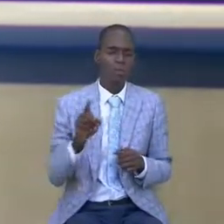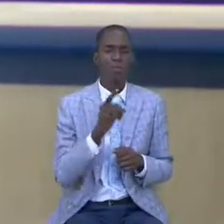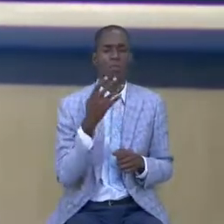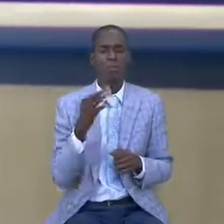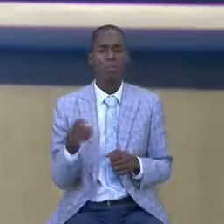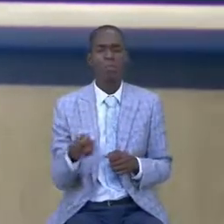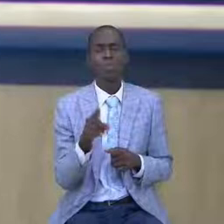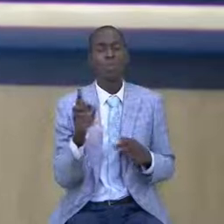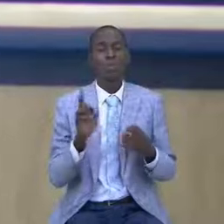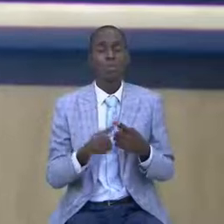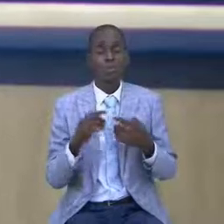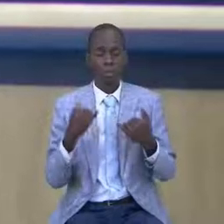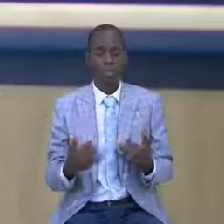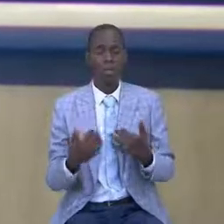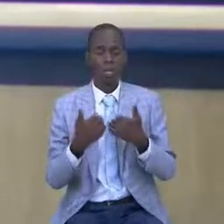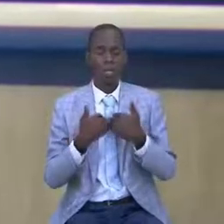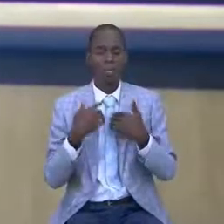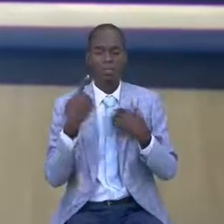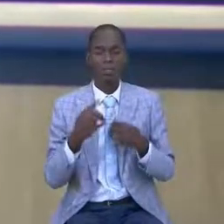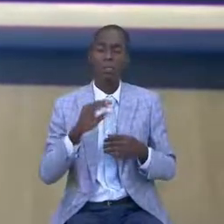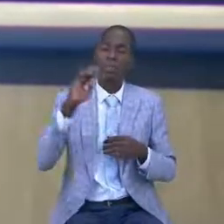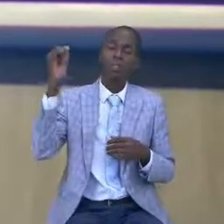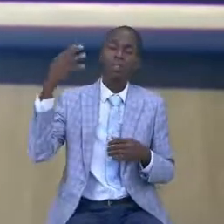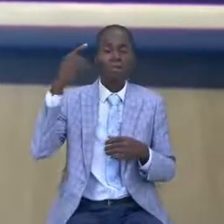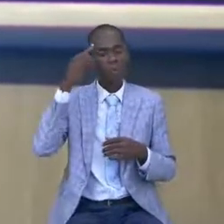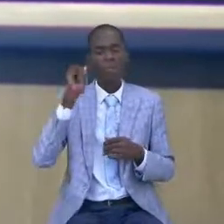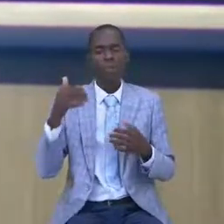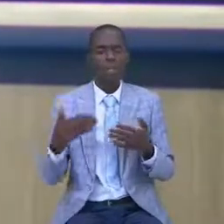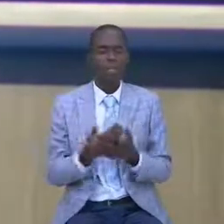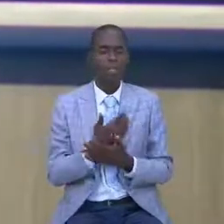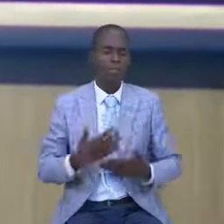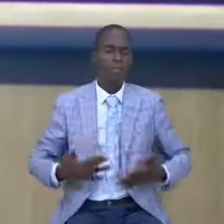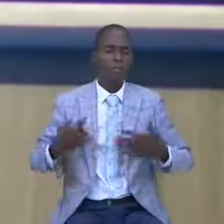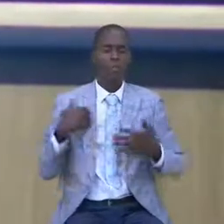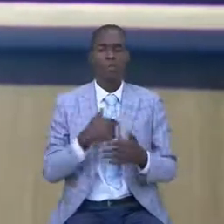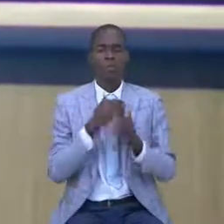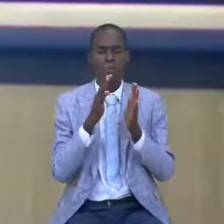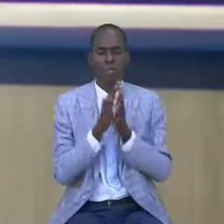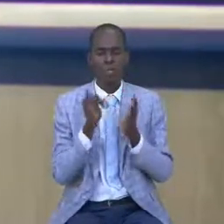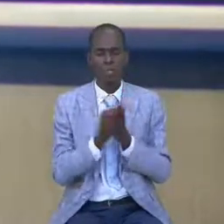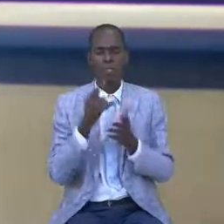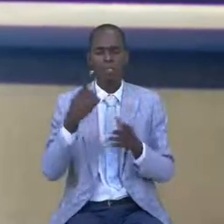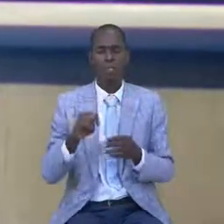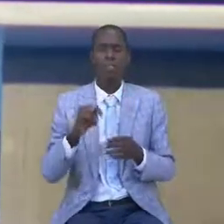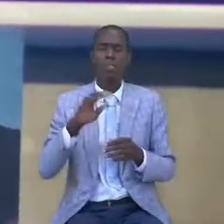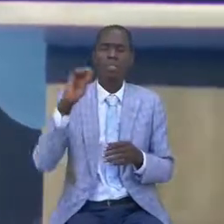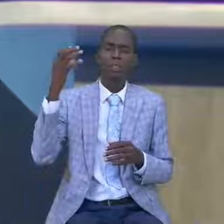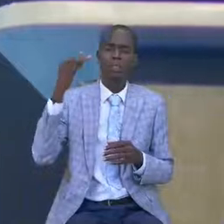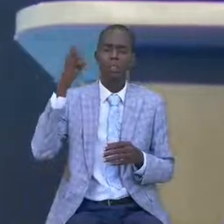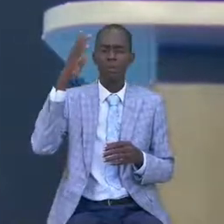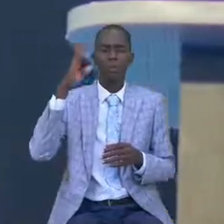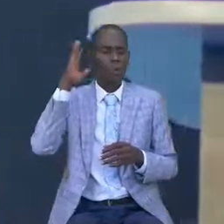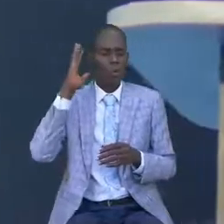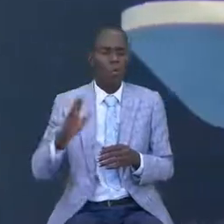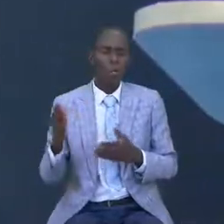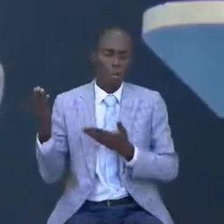Jésus-Christ. Aide tout le monde, aide chacun d'eux à avoir la grâce pour une nouvelle